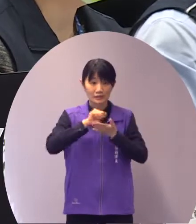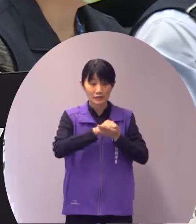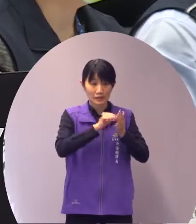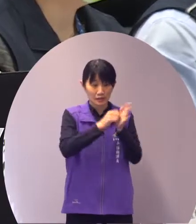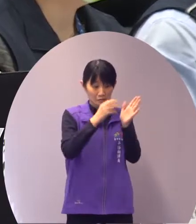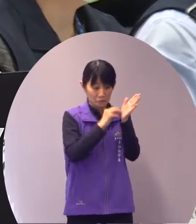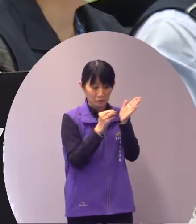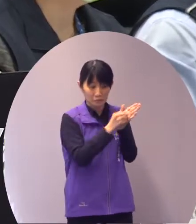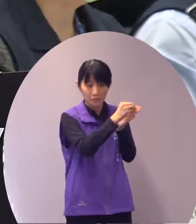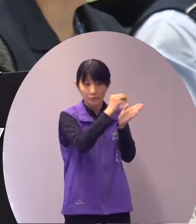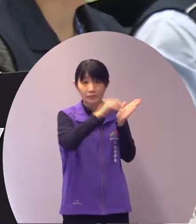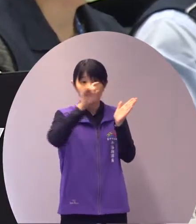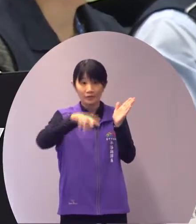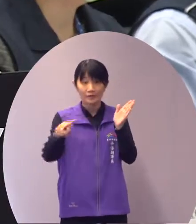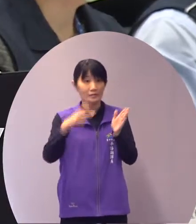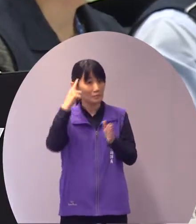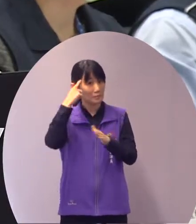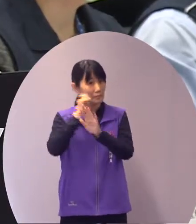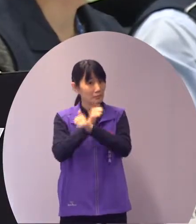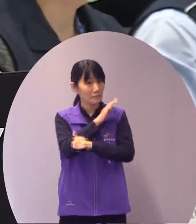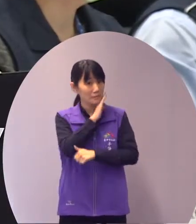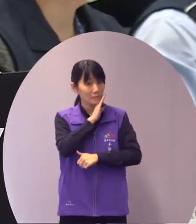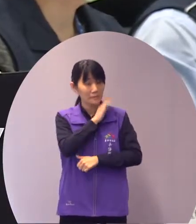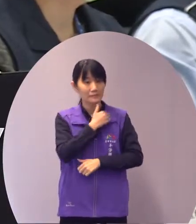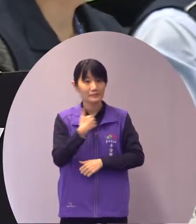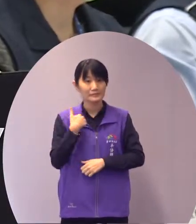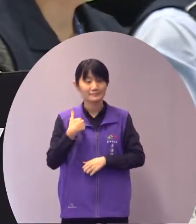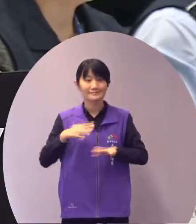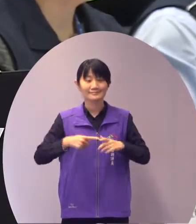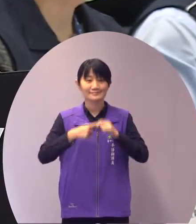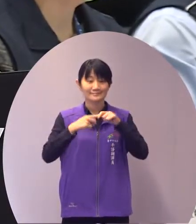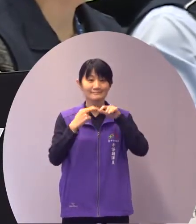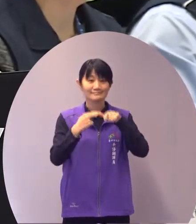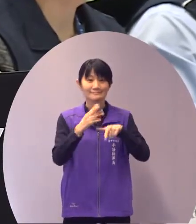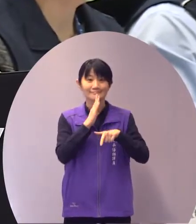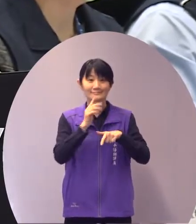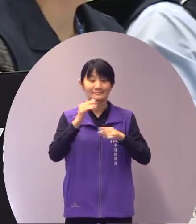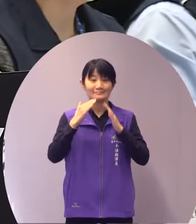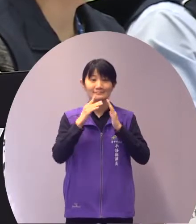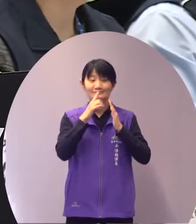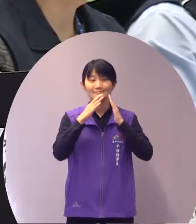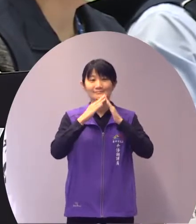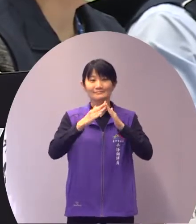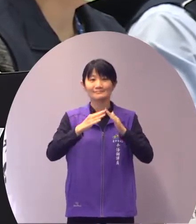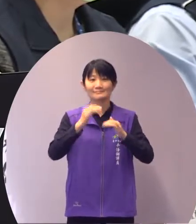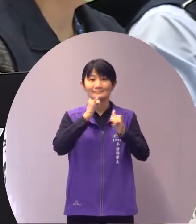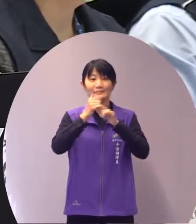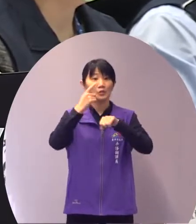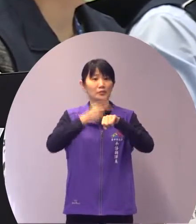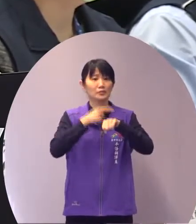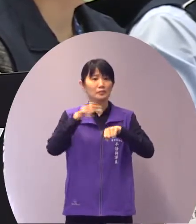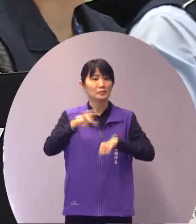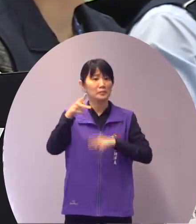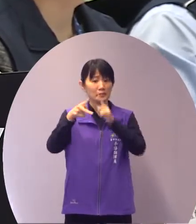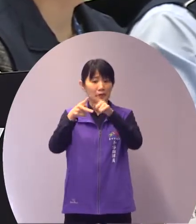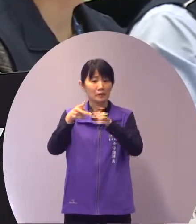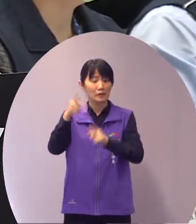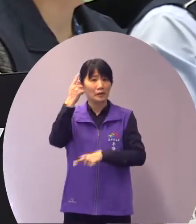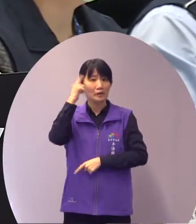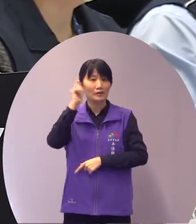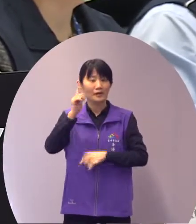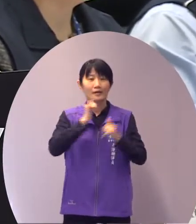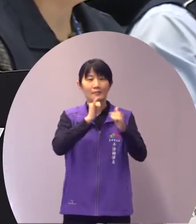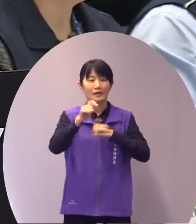概况，请各位长官参阅。那第一个要跟大家介绍的是本市的民俗。所谓民俗，指的是民间风